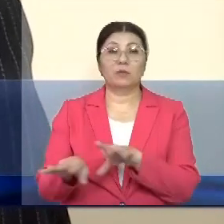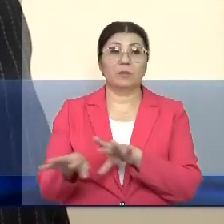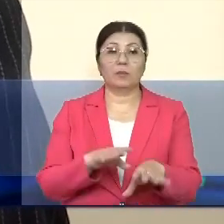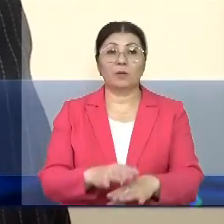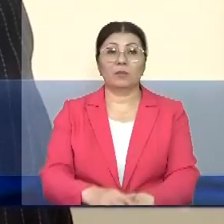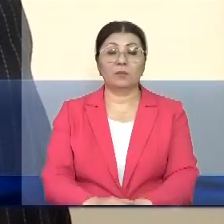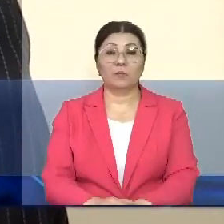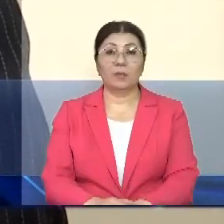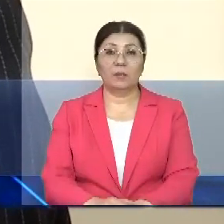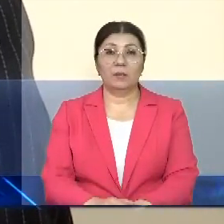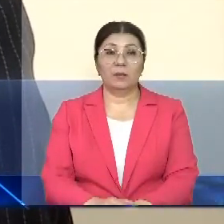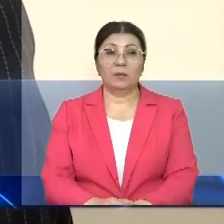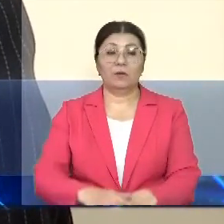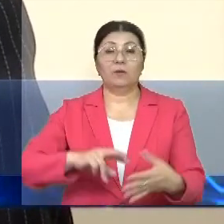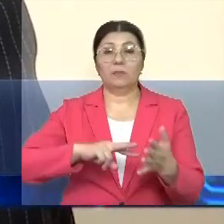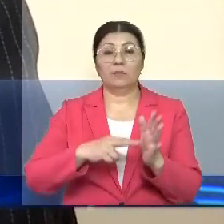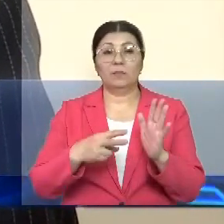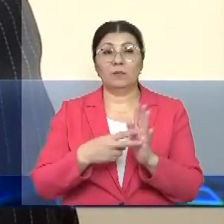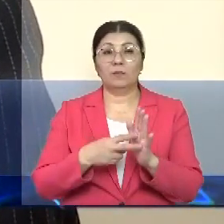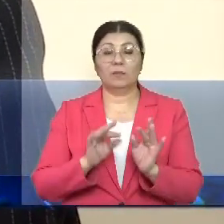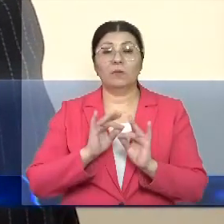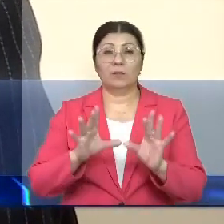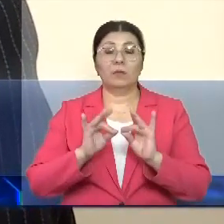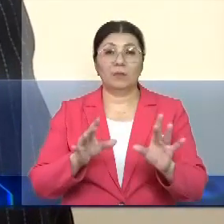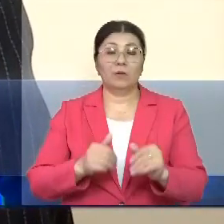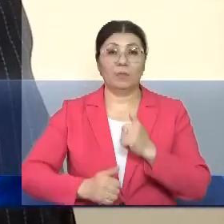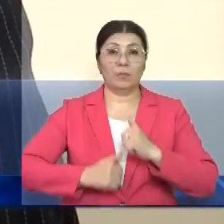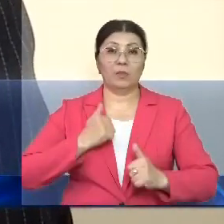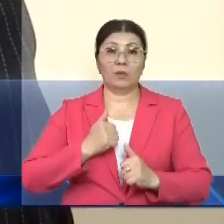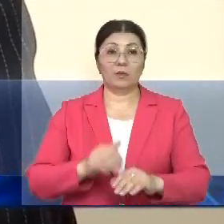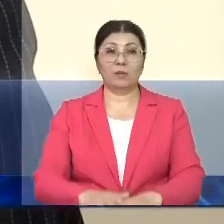в плане пропаганды патриотизма, духовности.